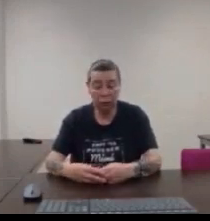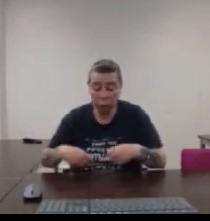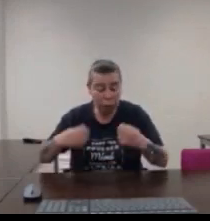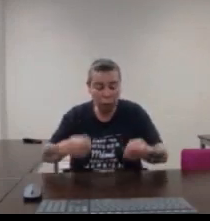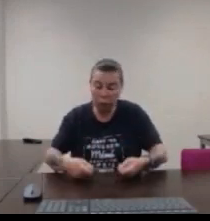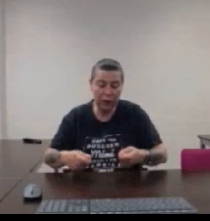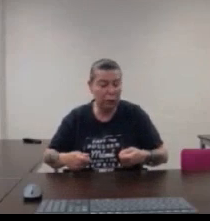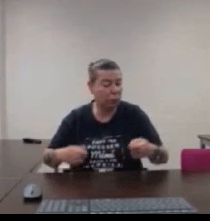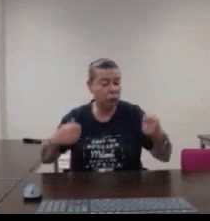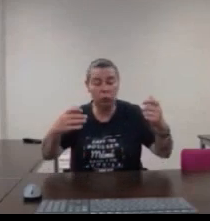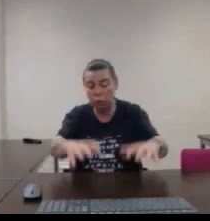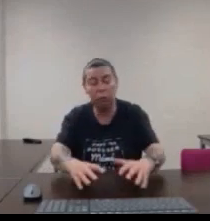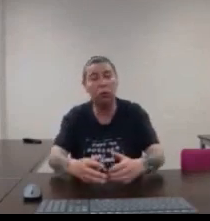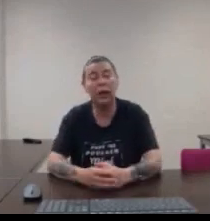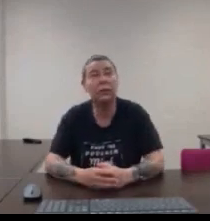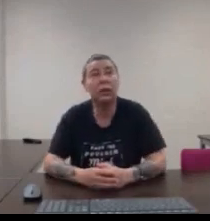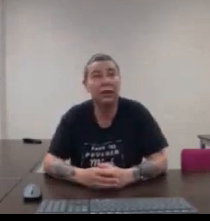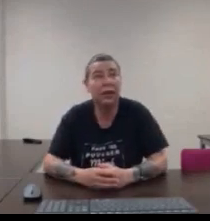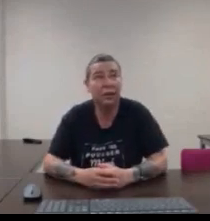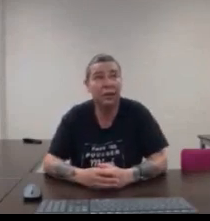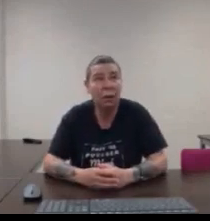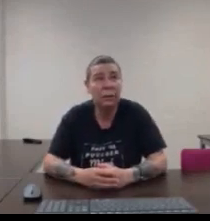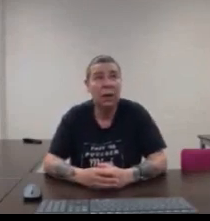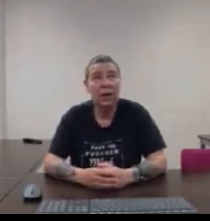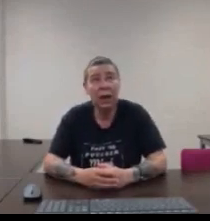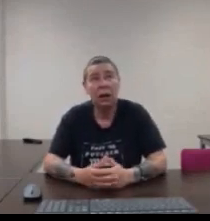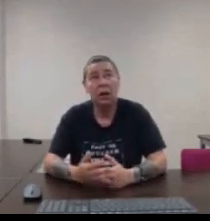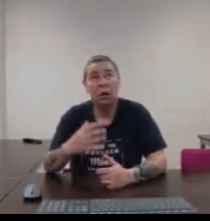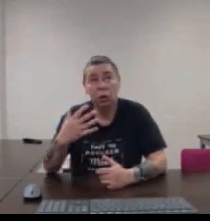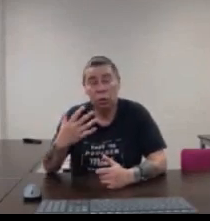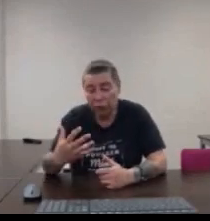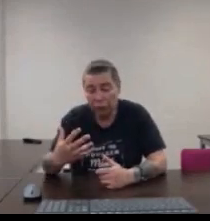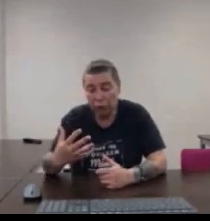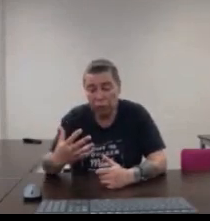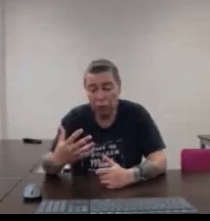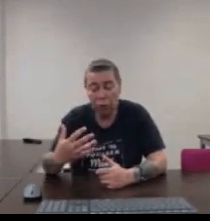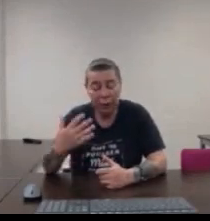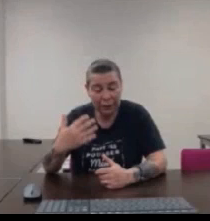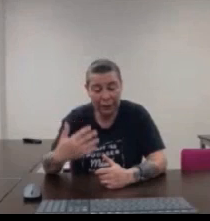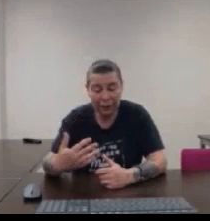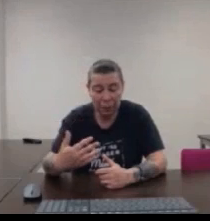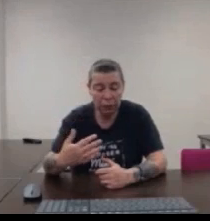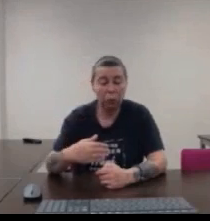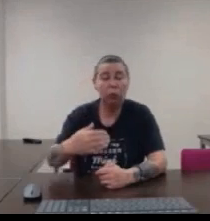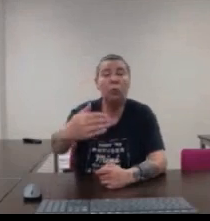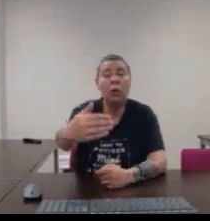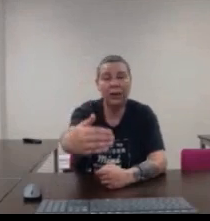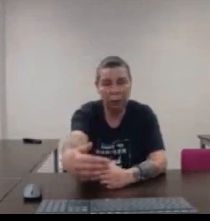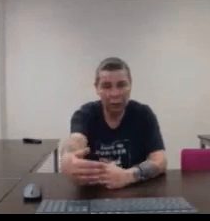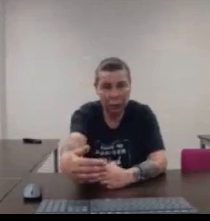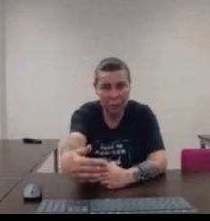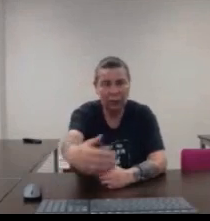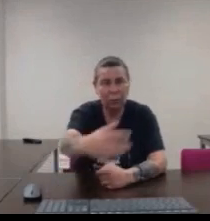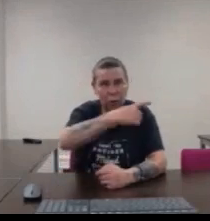très importante pour consulter vos documents, pour regarder votre clavier, etc. Et une profondeur de bureau, et ça c'est très important, d'au